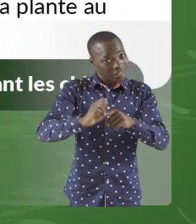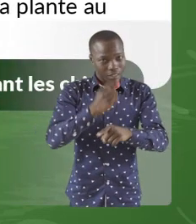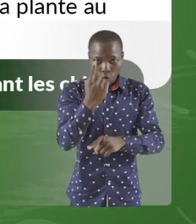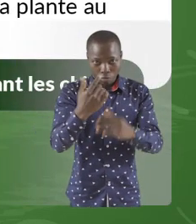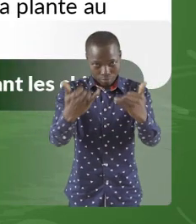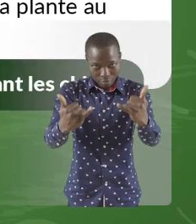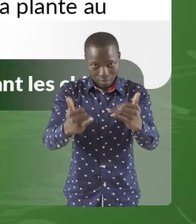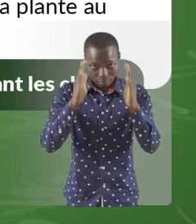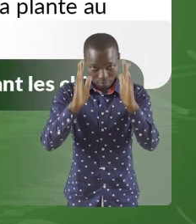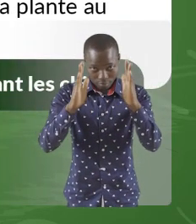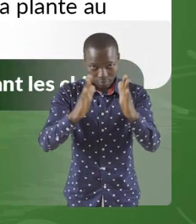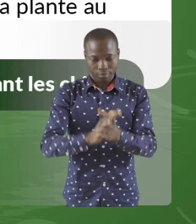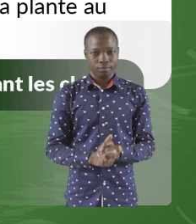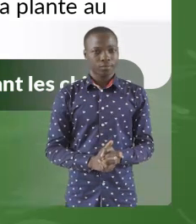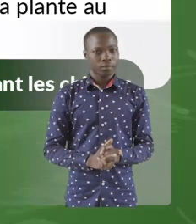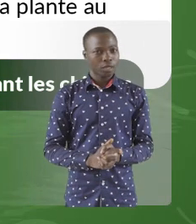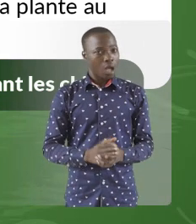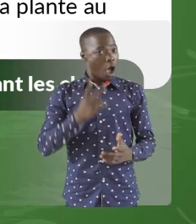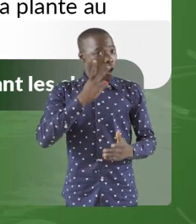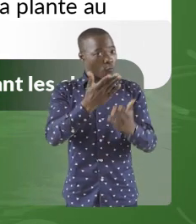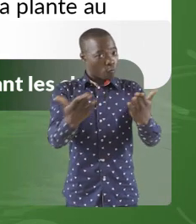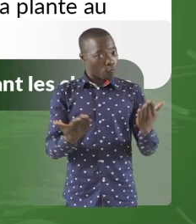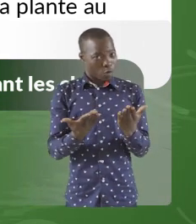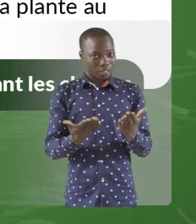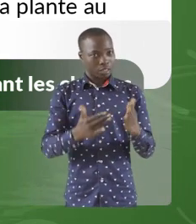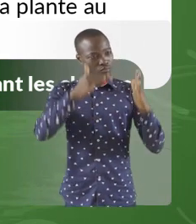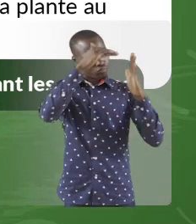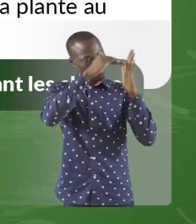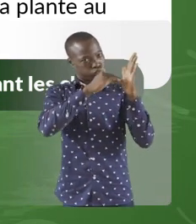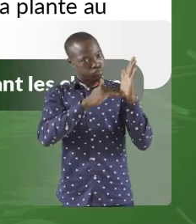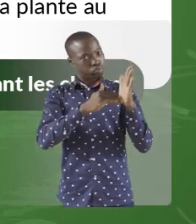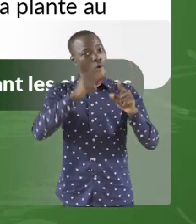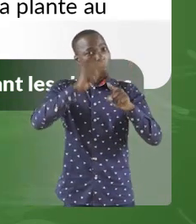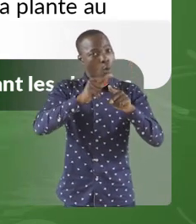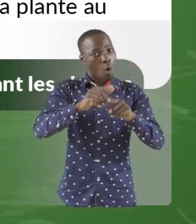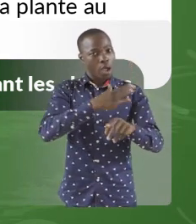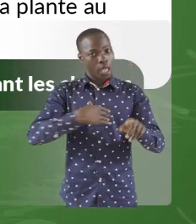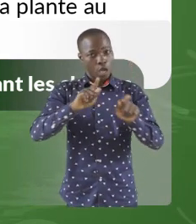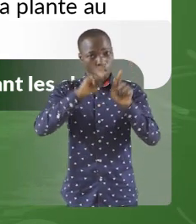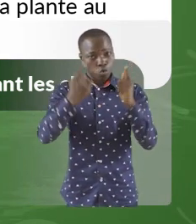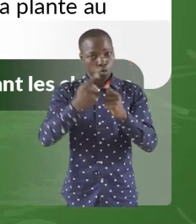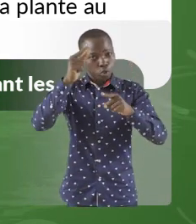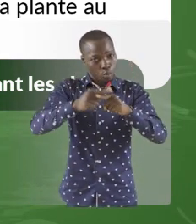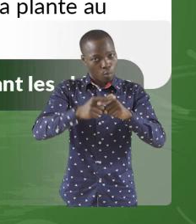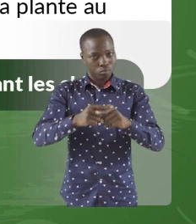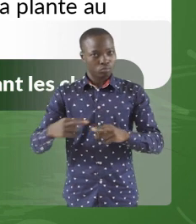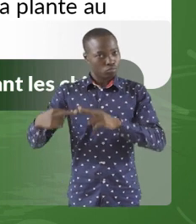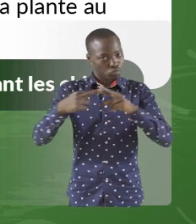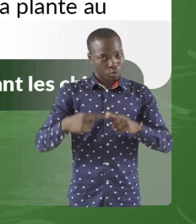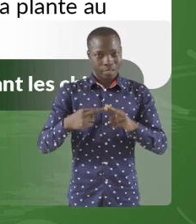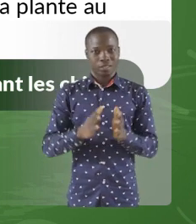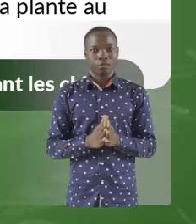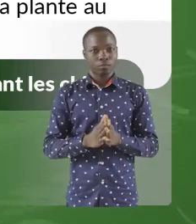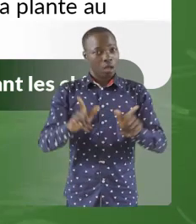Exercice 1. Voici une série de mots et groupes de mots relatifs à